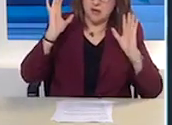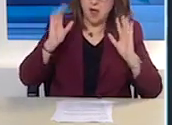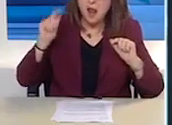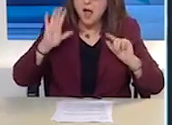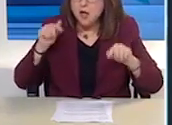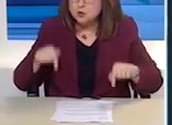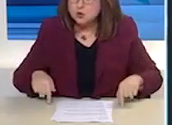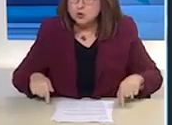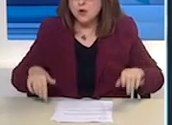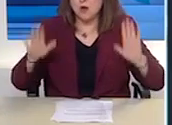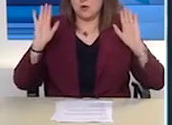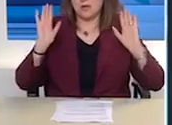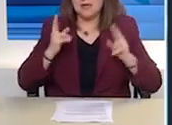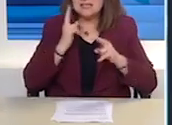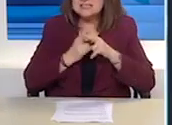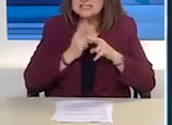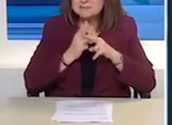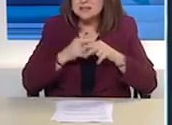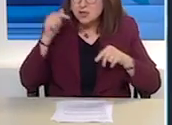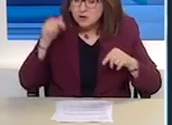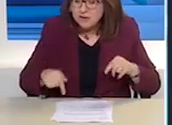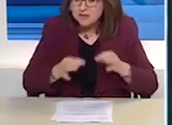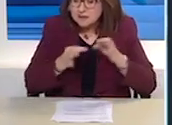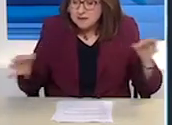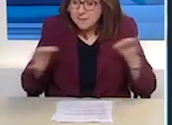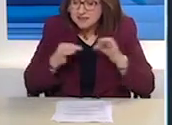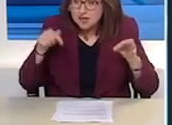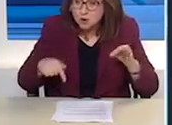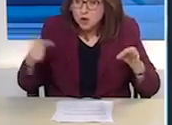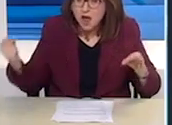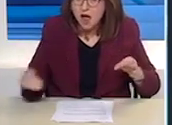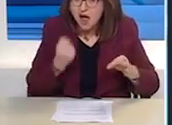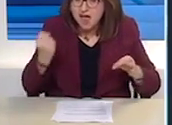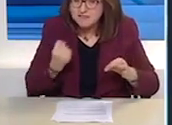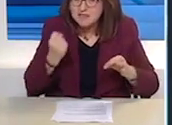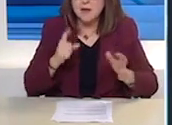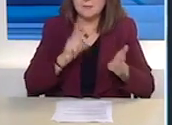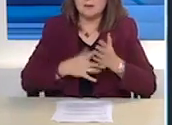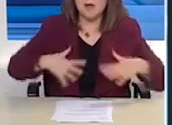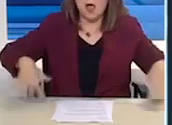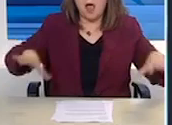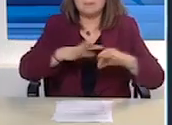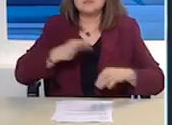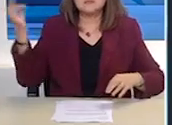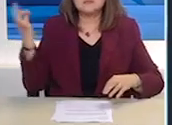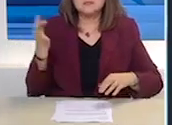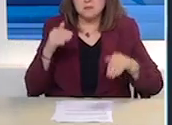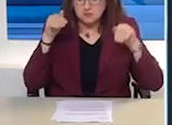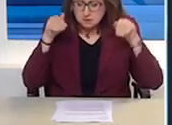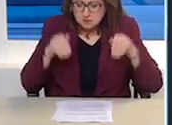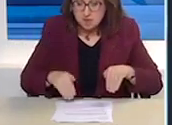μέτρα να τα εφαρμόσουμε. Να τα εφαρμόσουμε με συνέπεια. Εφόσον τα εφαρμόσουμε, δεν υπάρχει κάποιος λόγος για περαιτέρω